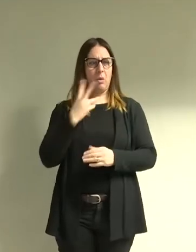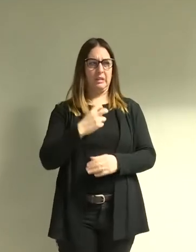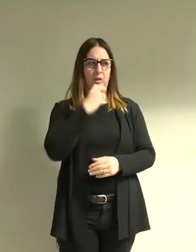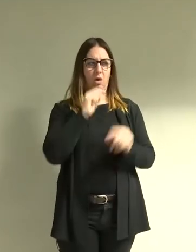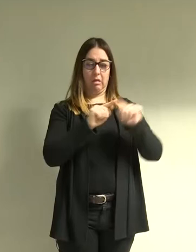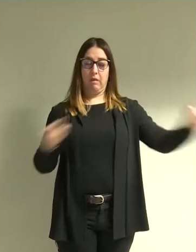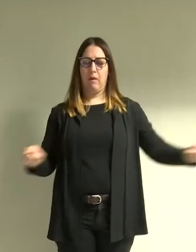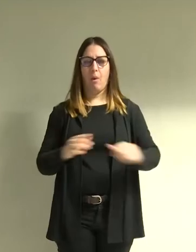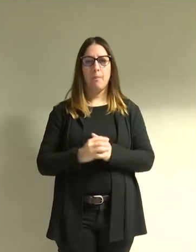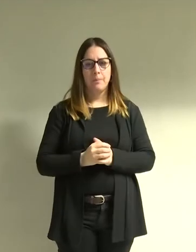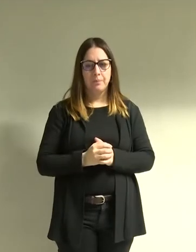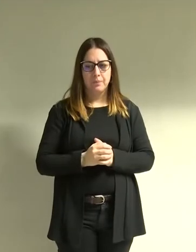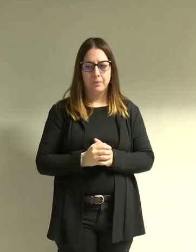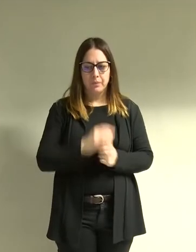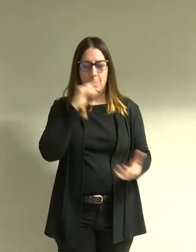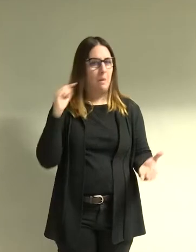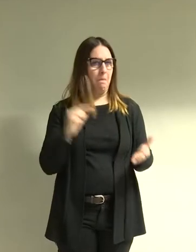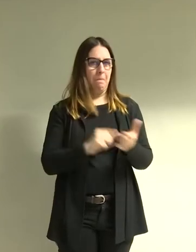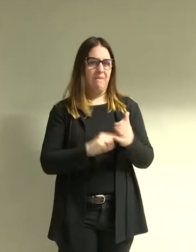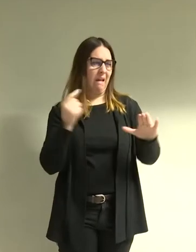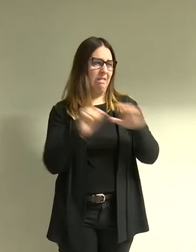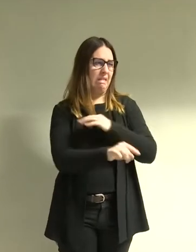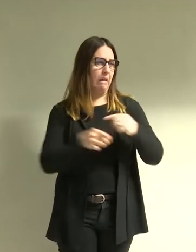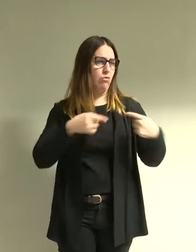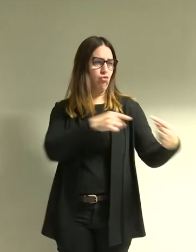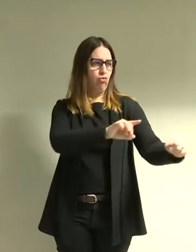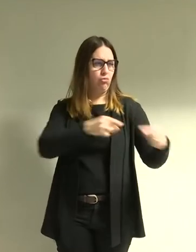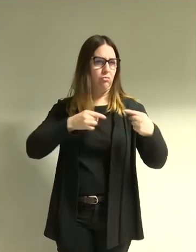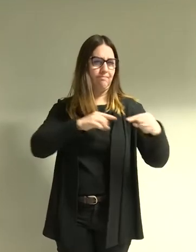et je préfère ne pas rentrer dans cette